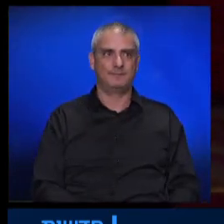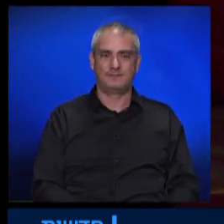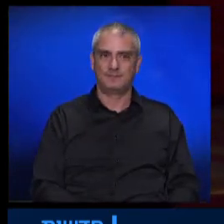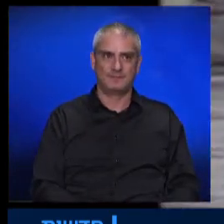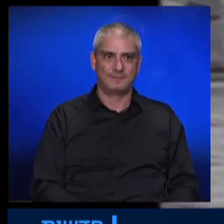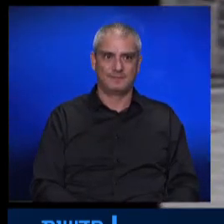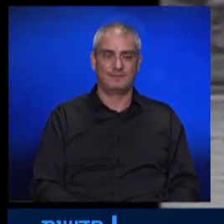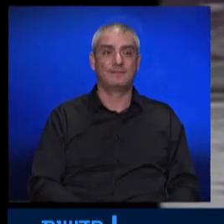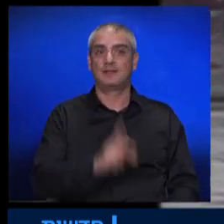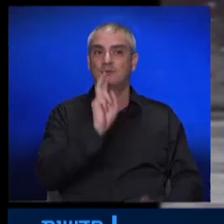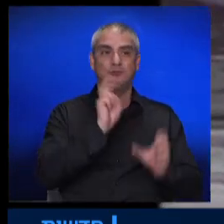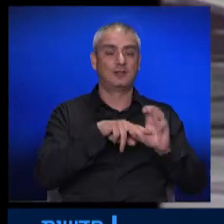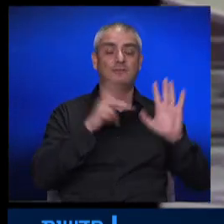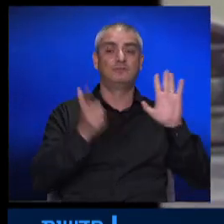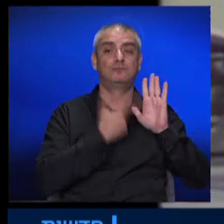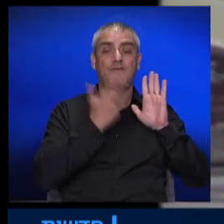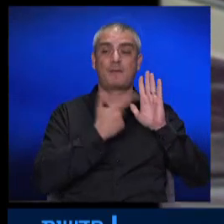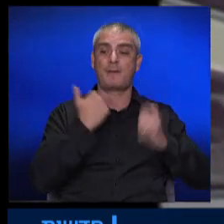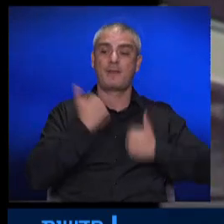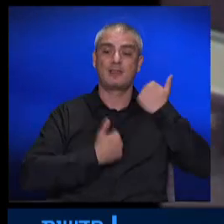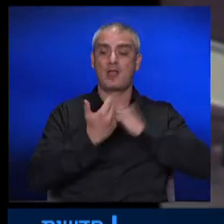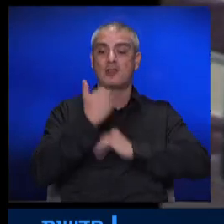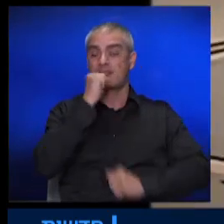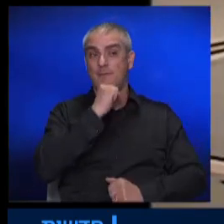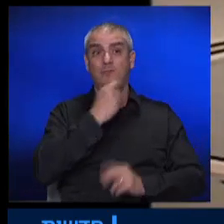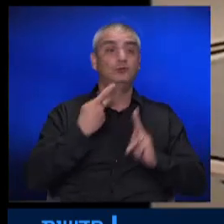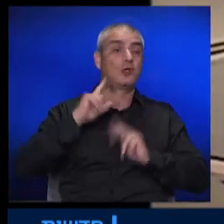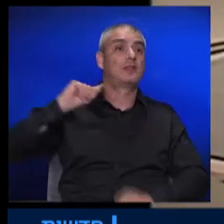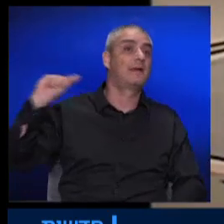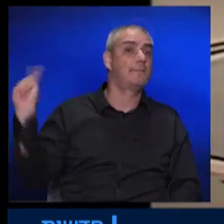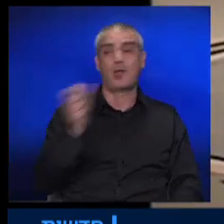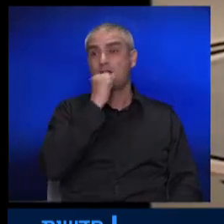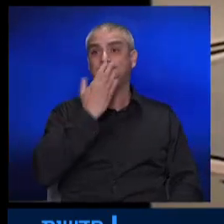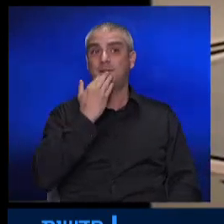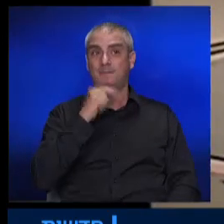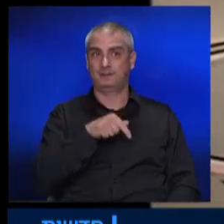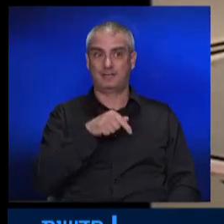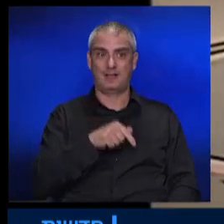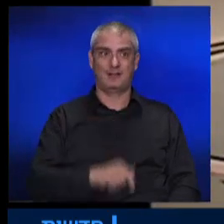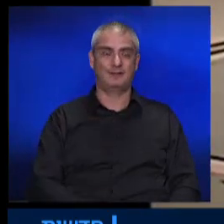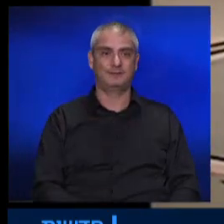השתתף בשבע תחרויות קדם אירוויזיון יותר מכל אומן ישראלי אחר.